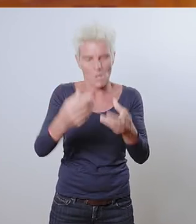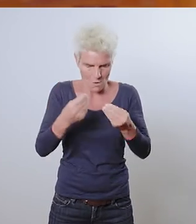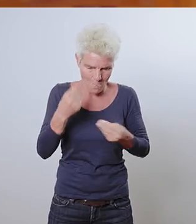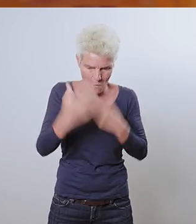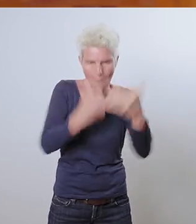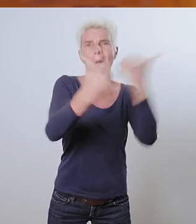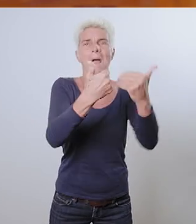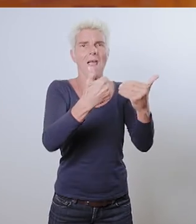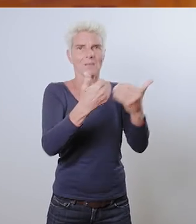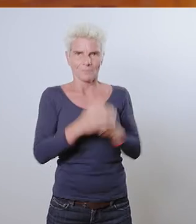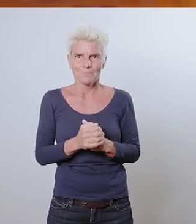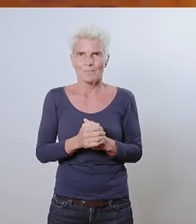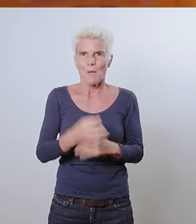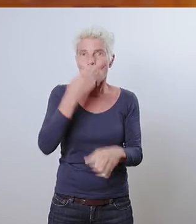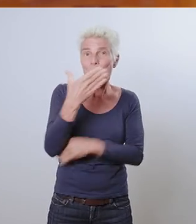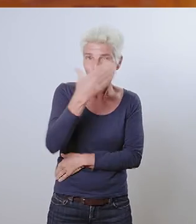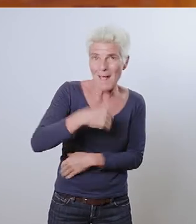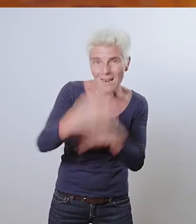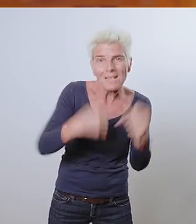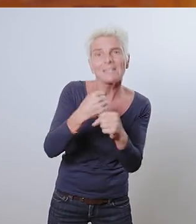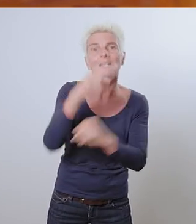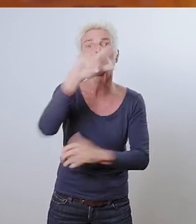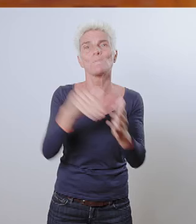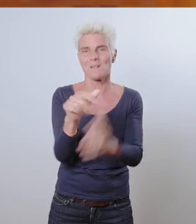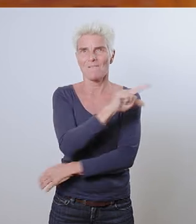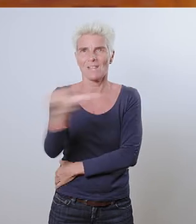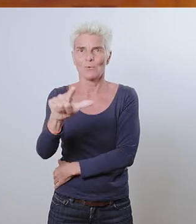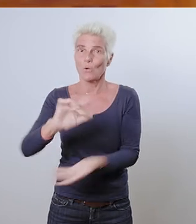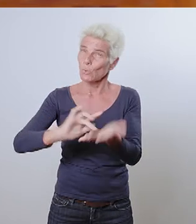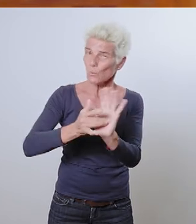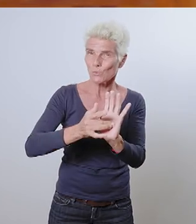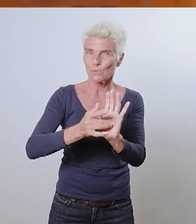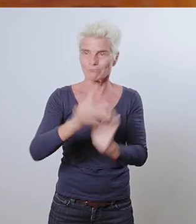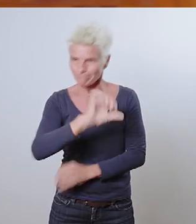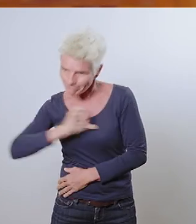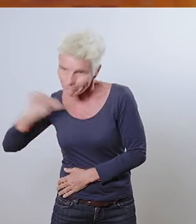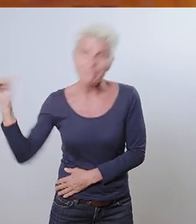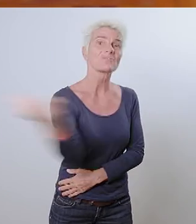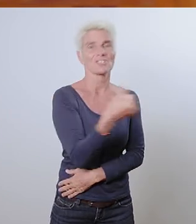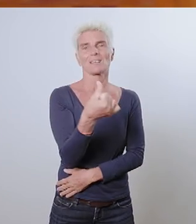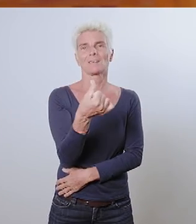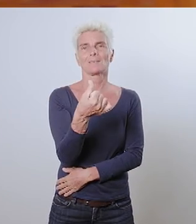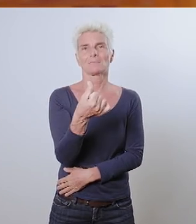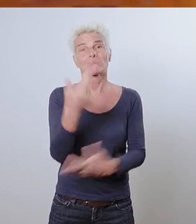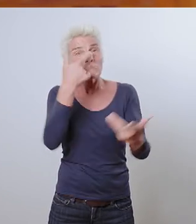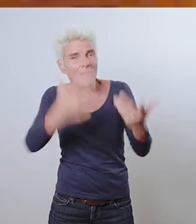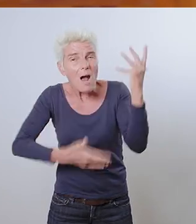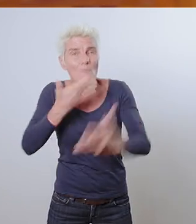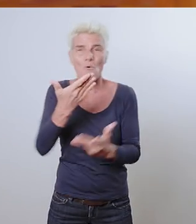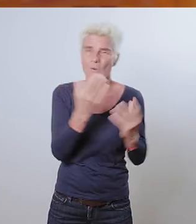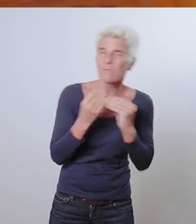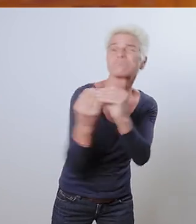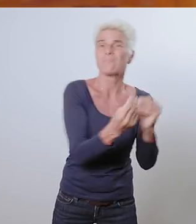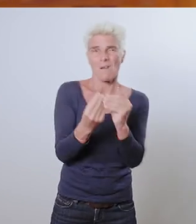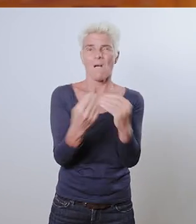source de progrès comme ebay l'année 2022 à tous et à chacun l'ennui